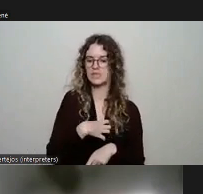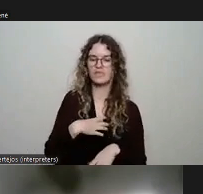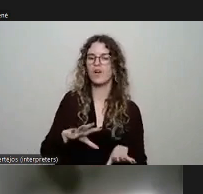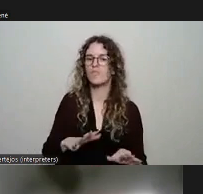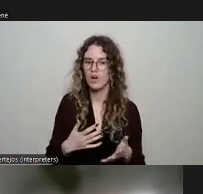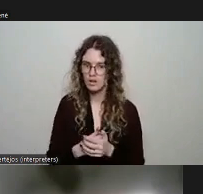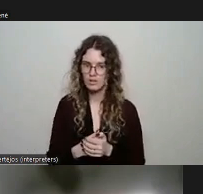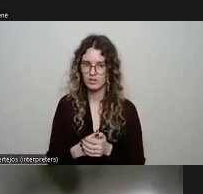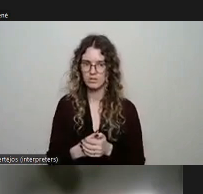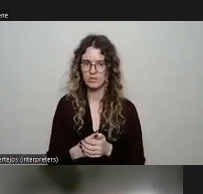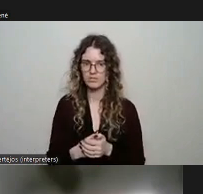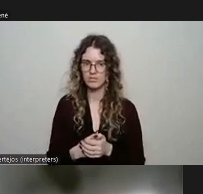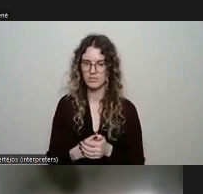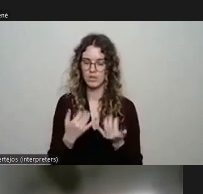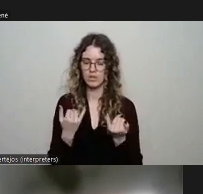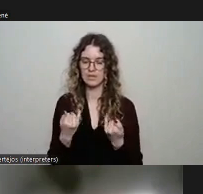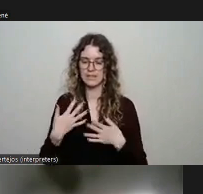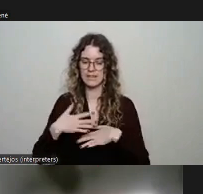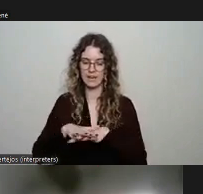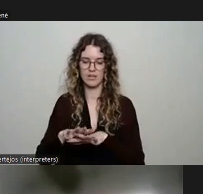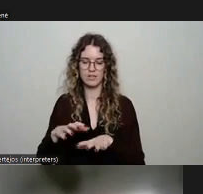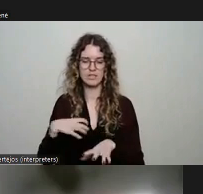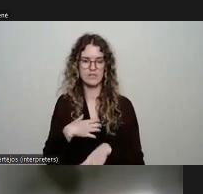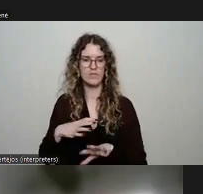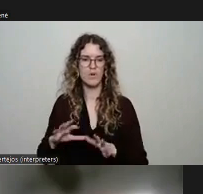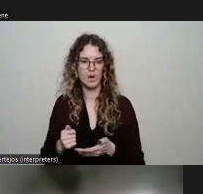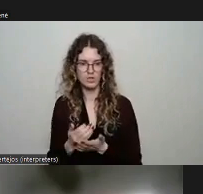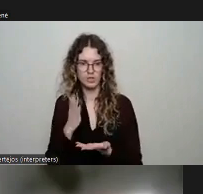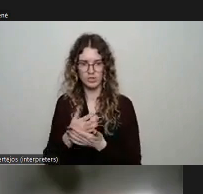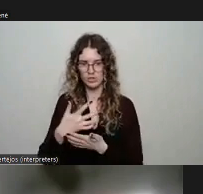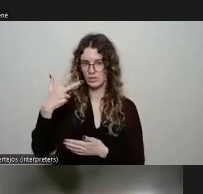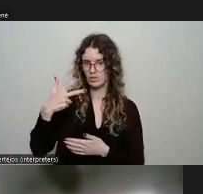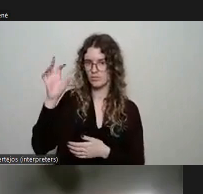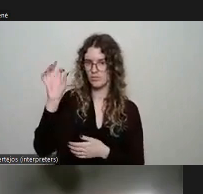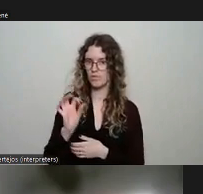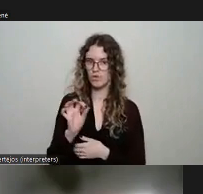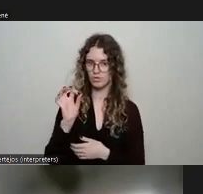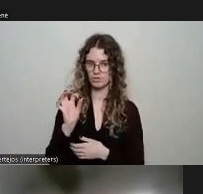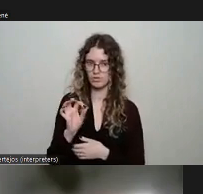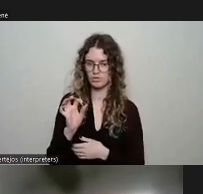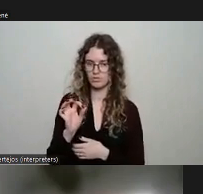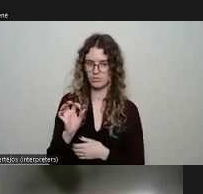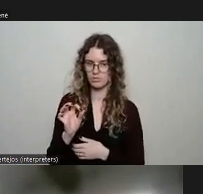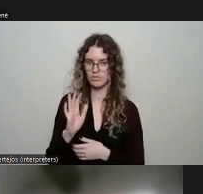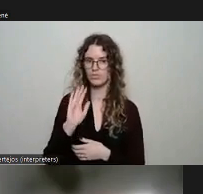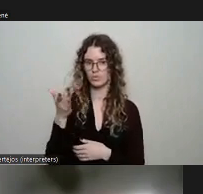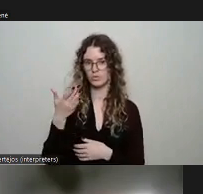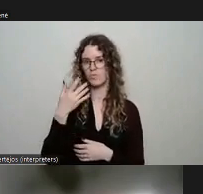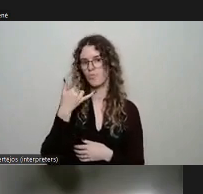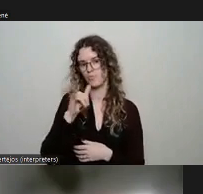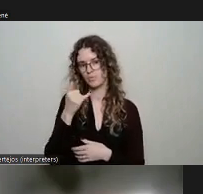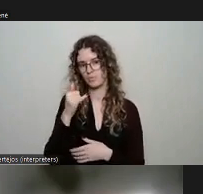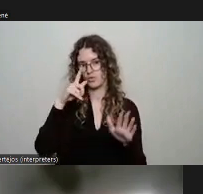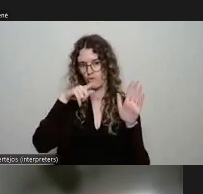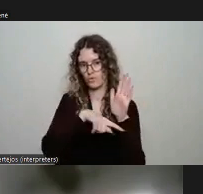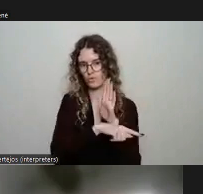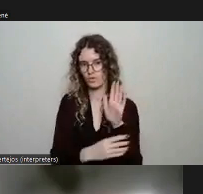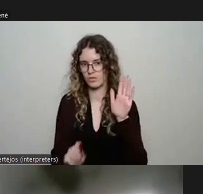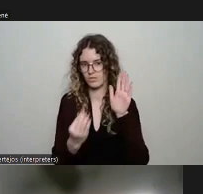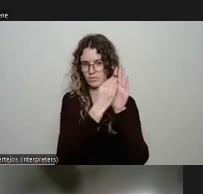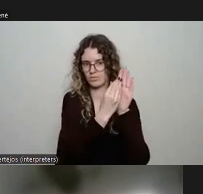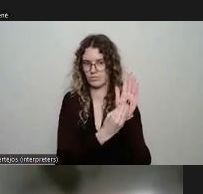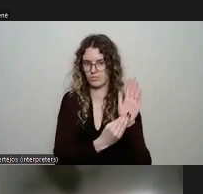labai svarbu integracijų, ypač 30% kai kurie dalykai, reiškia, pabandys turinį papildinti būtent bendruomenės,